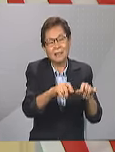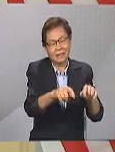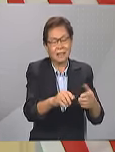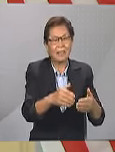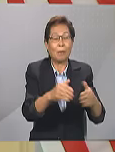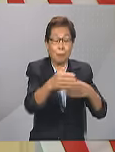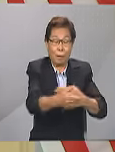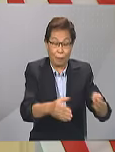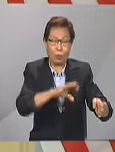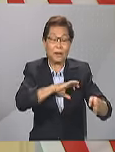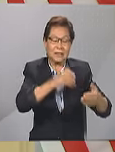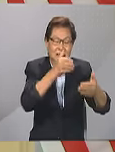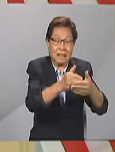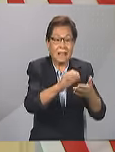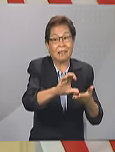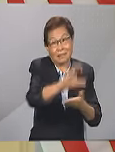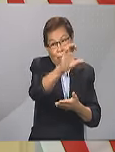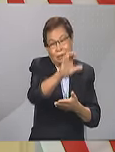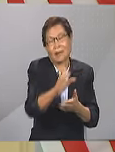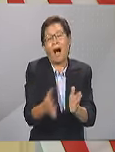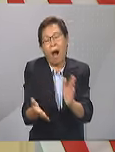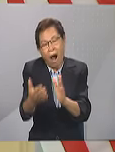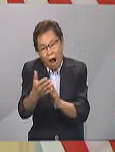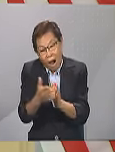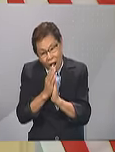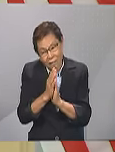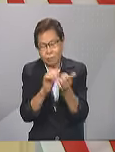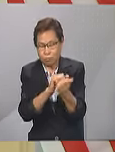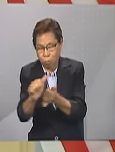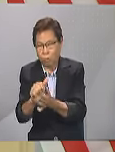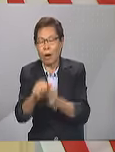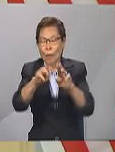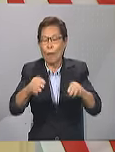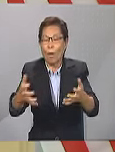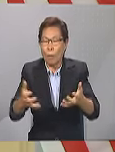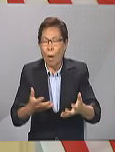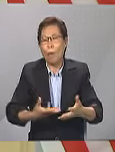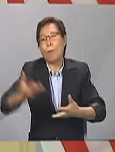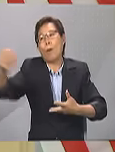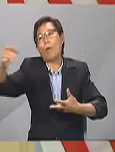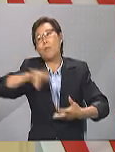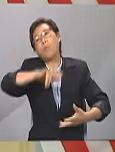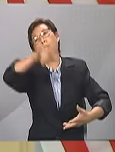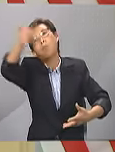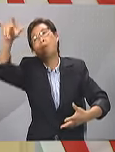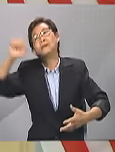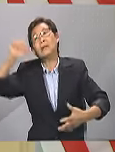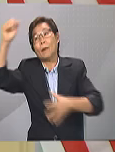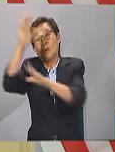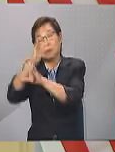berkah bagi Praja Praja yang bahas Ratu untuk pulang ke Sabah atau polip Rawa